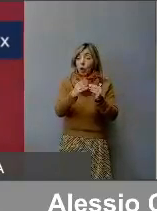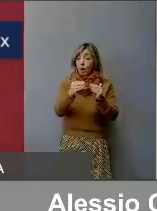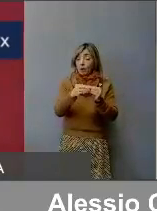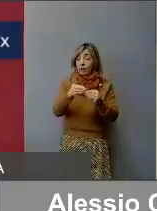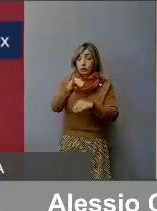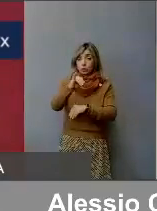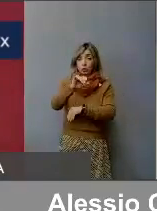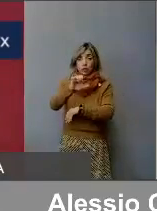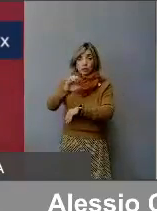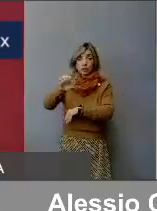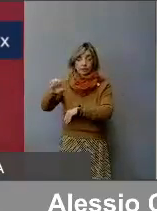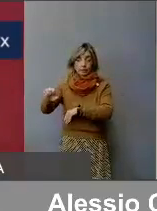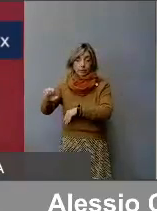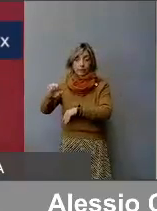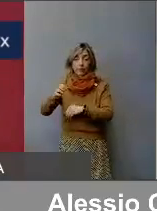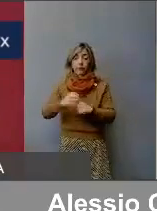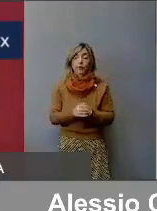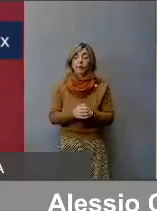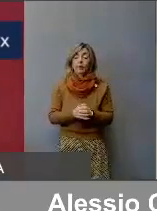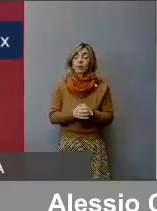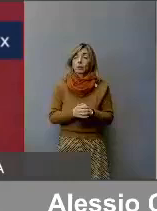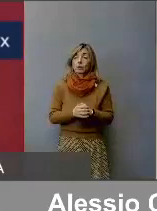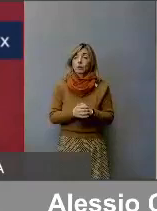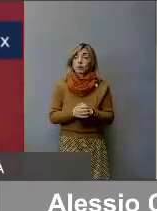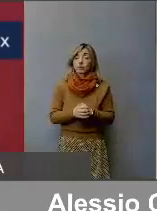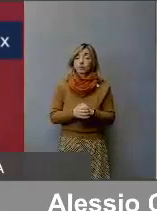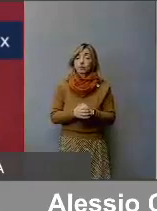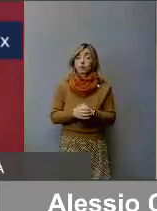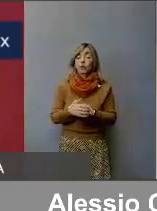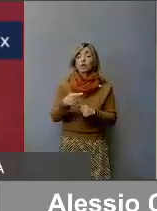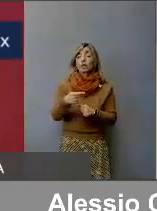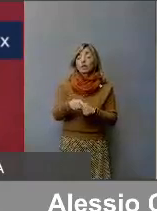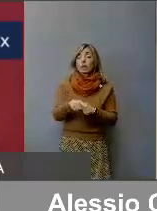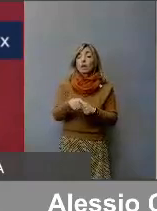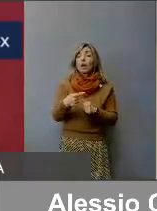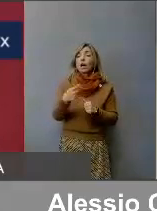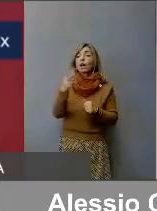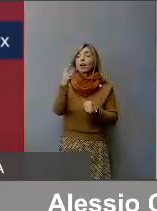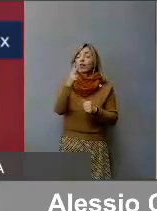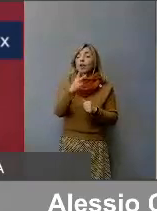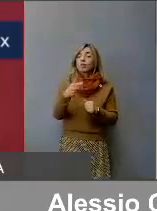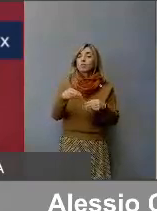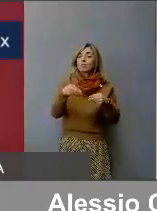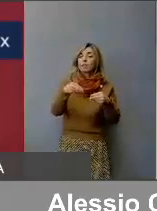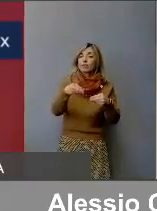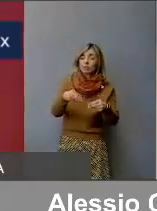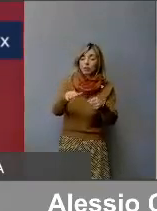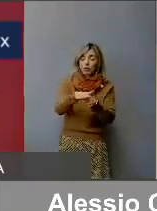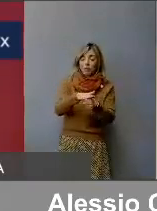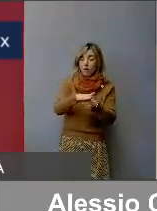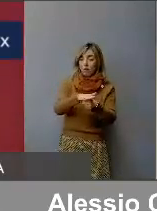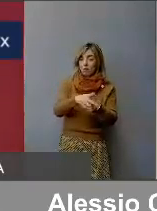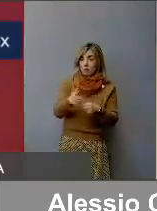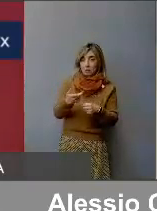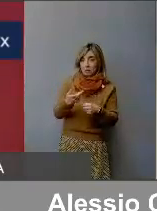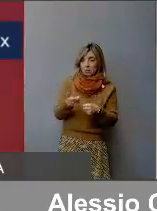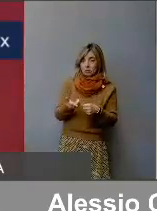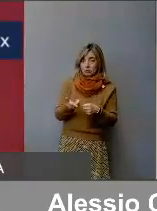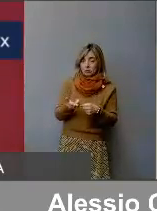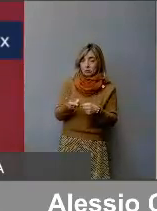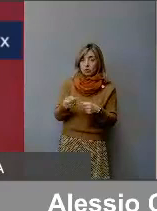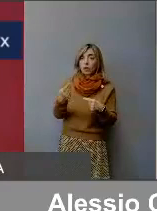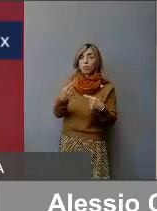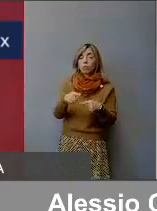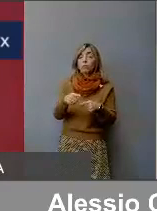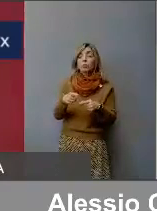sociali agevolate con un fattore famiglia ad esempio non è previsto non sono stati auditi gli ordini